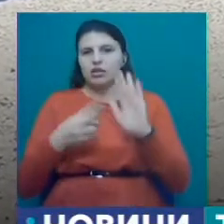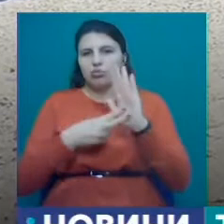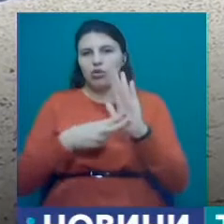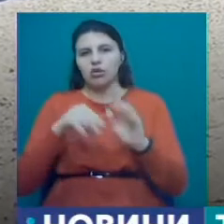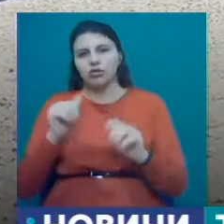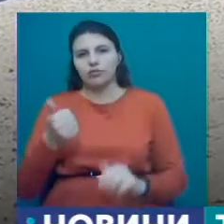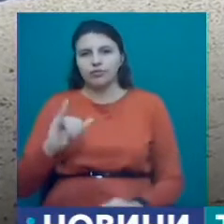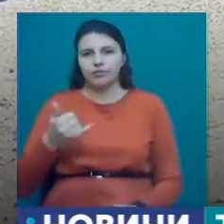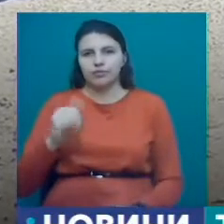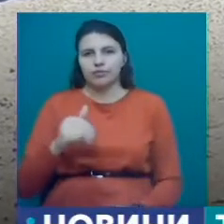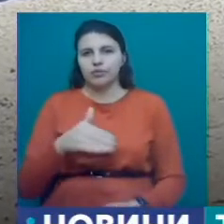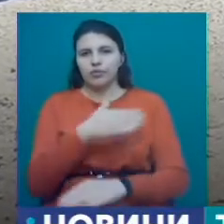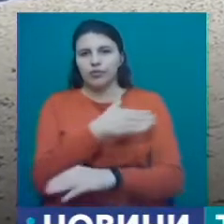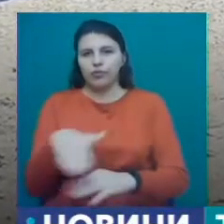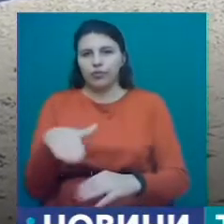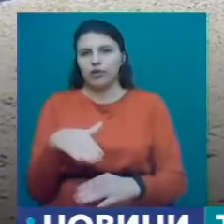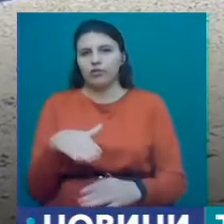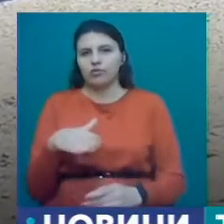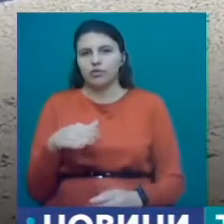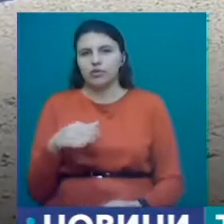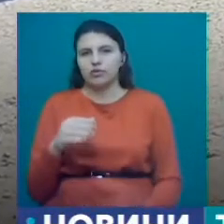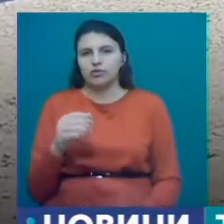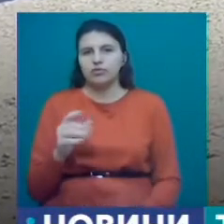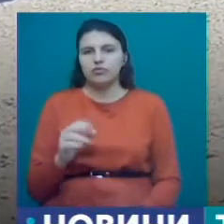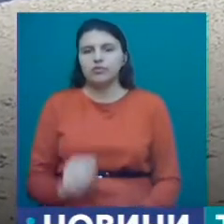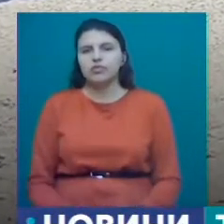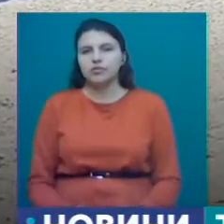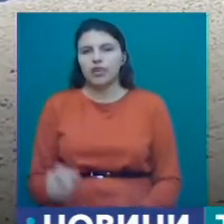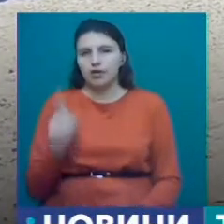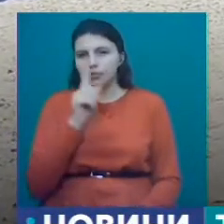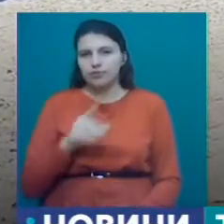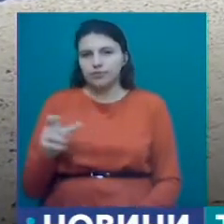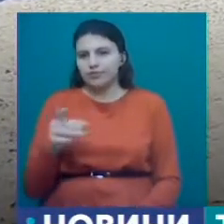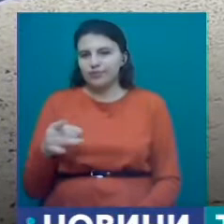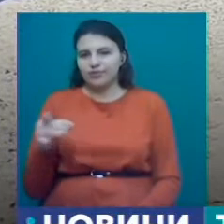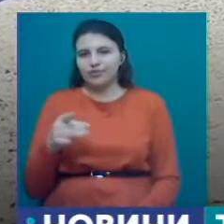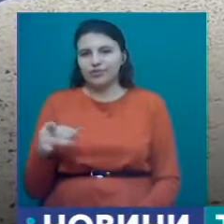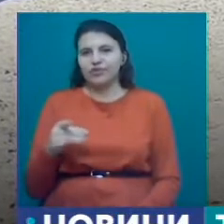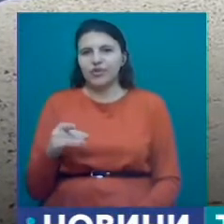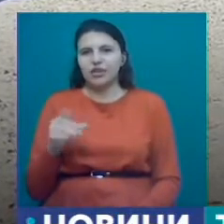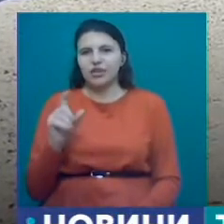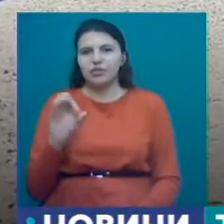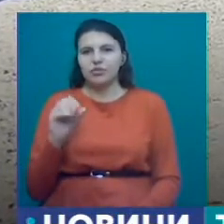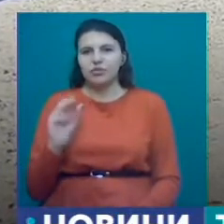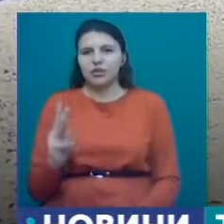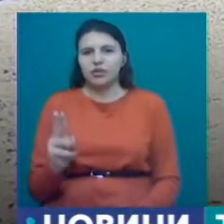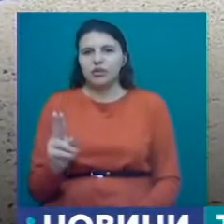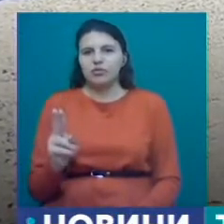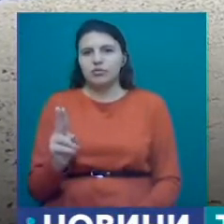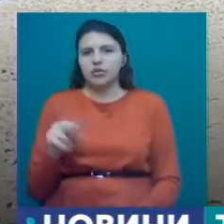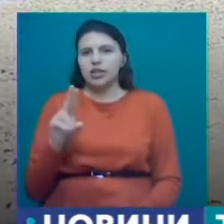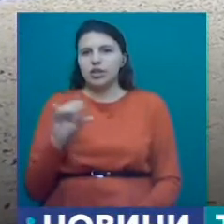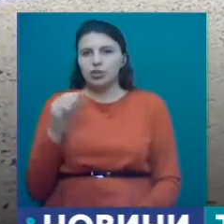все по улице Новосудовская 13, 15, 17, переулок Донской 1 частично, потому что дом на склоне.